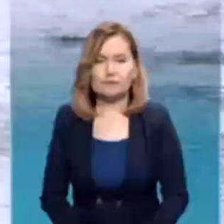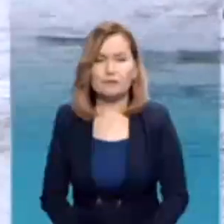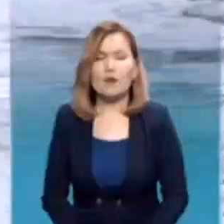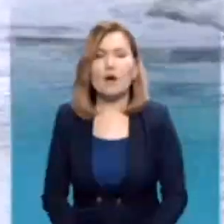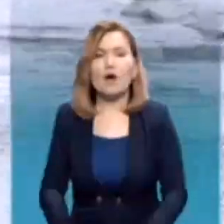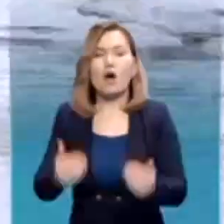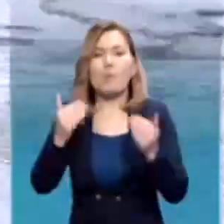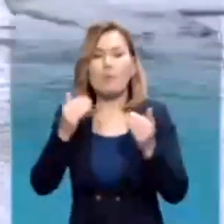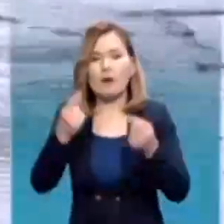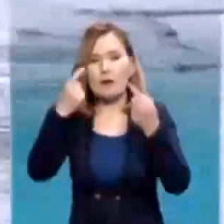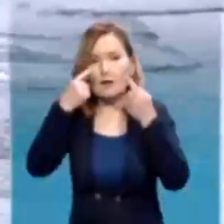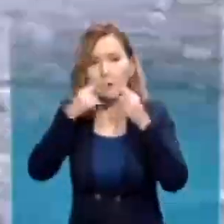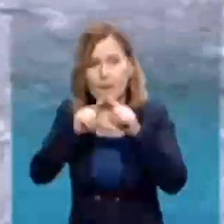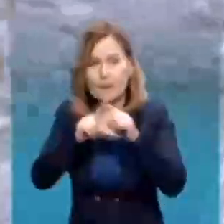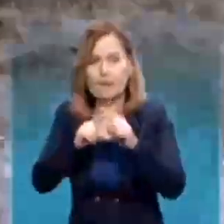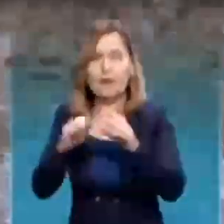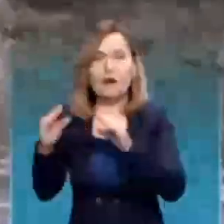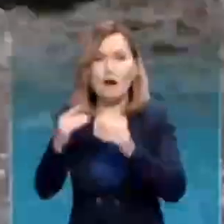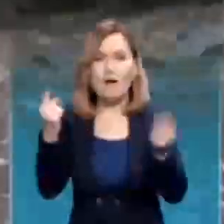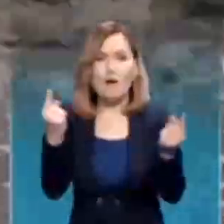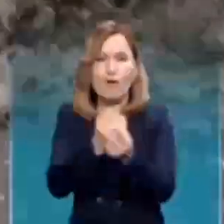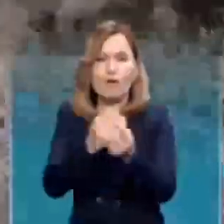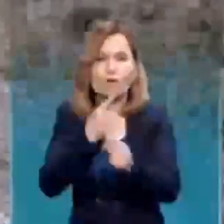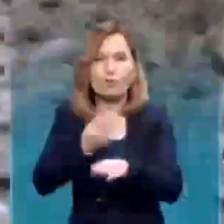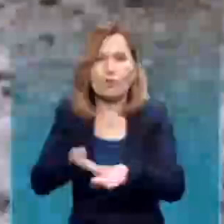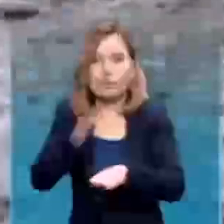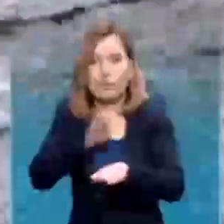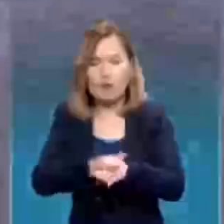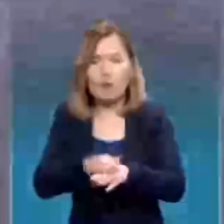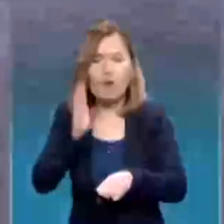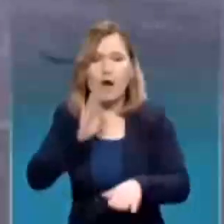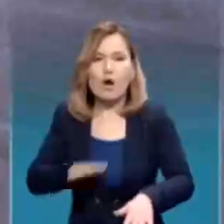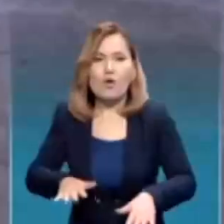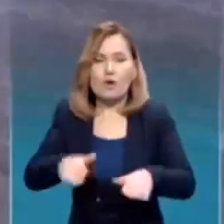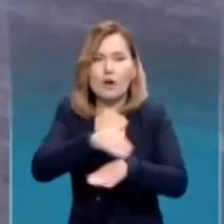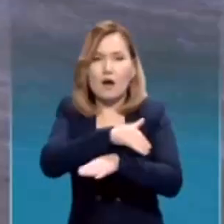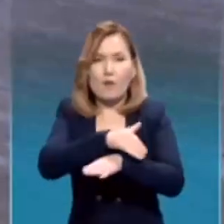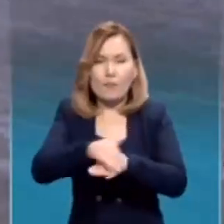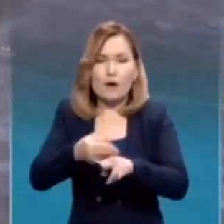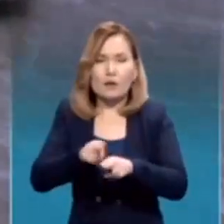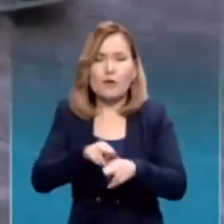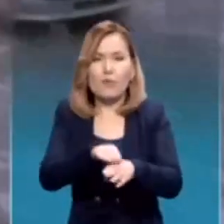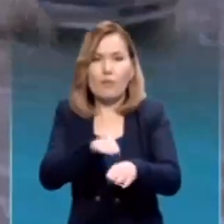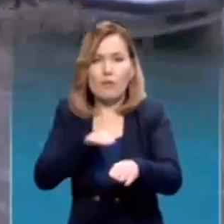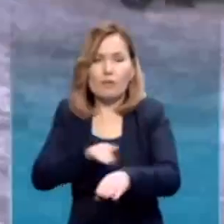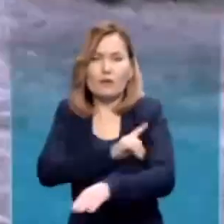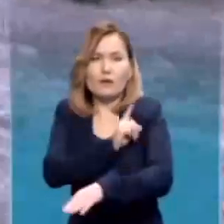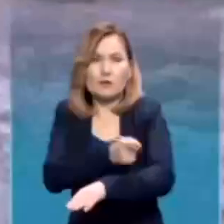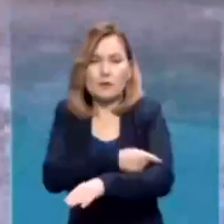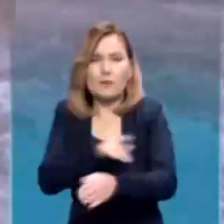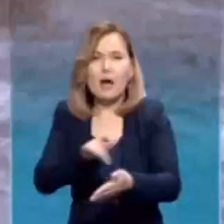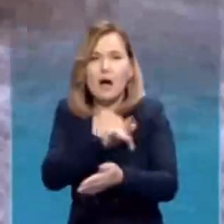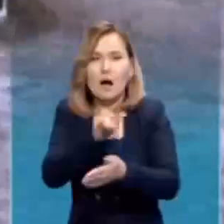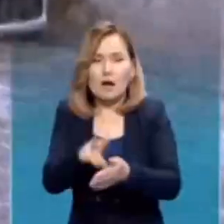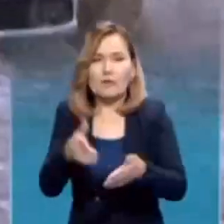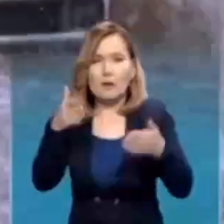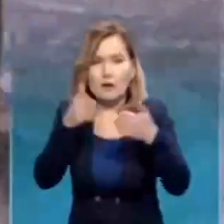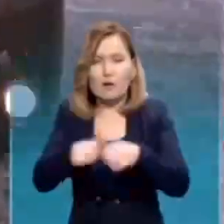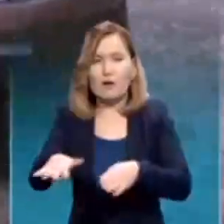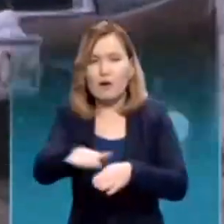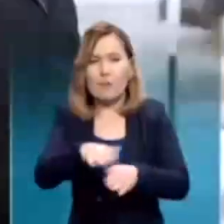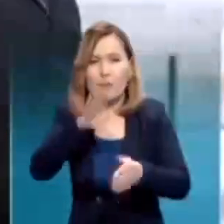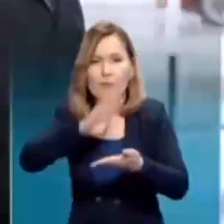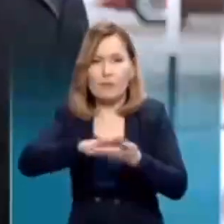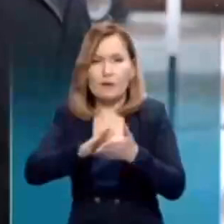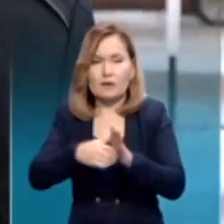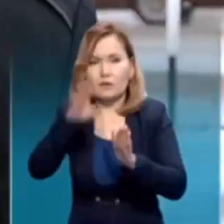Бүгін техниканың да жаяу жүргіншілердің де жүріп тұруы қиындады. Көлкіп тұрған көшелерде көлік кептелістері пайда болды. Қаланың шет аудандарында жағдай тіпті